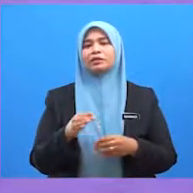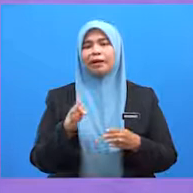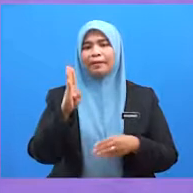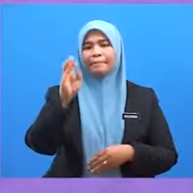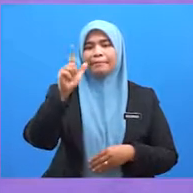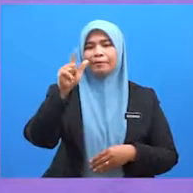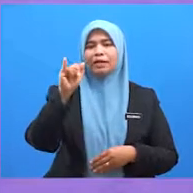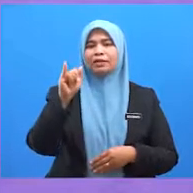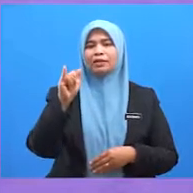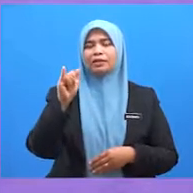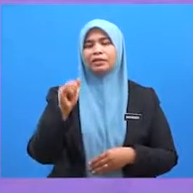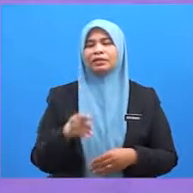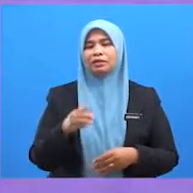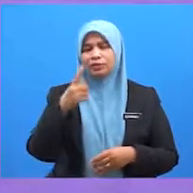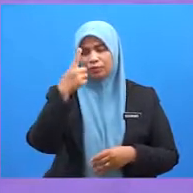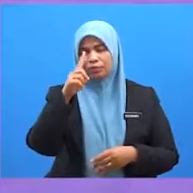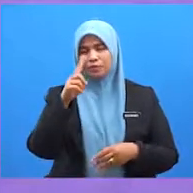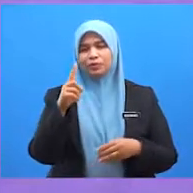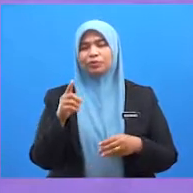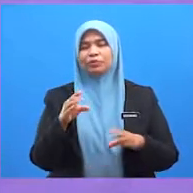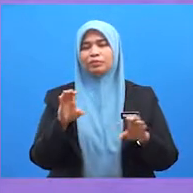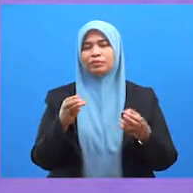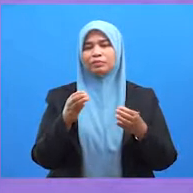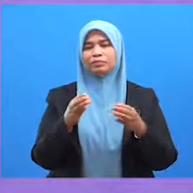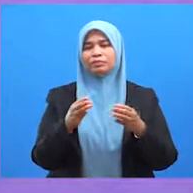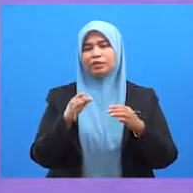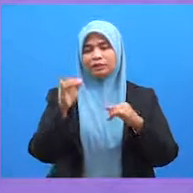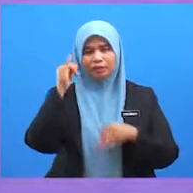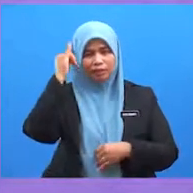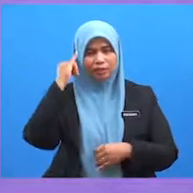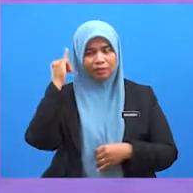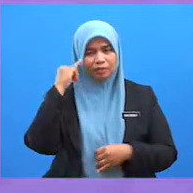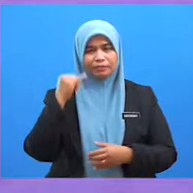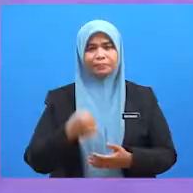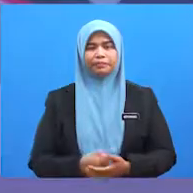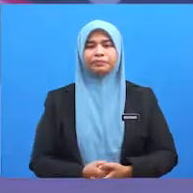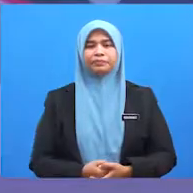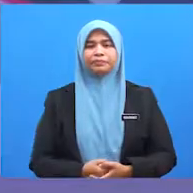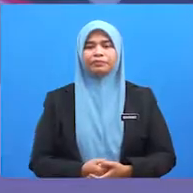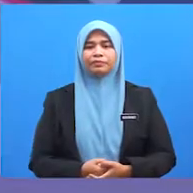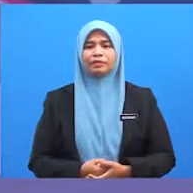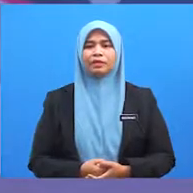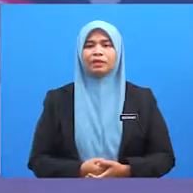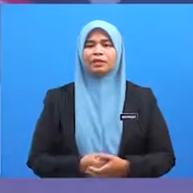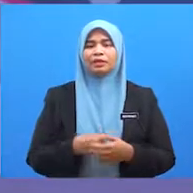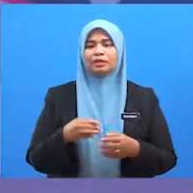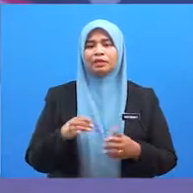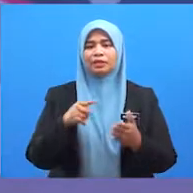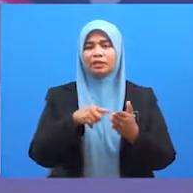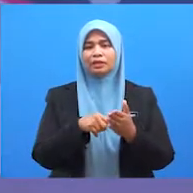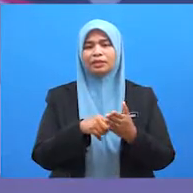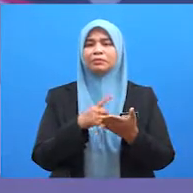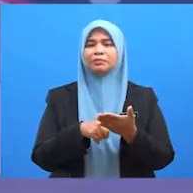Setia Hukama, Balai Setia Ulama dan Balai Jamaah Himpunan Ulama. Lembaga ini